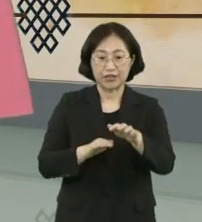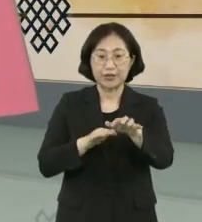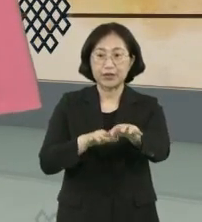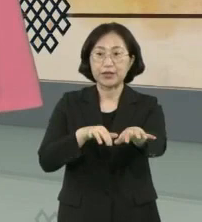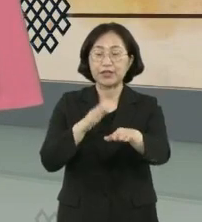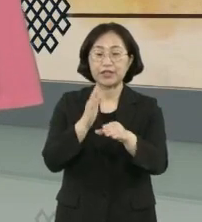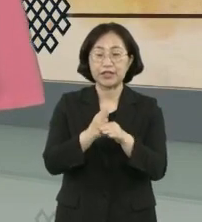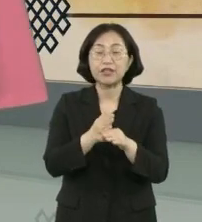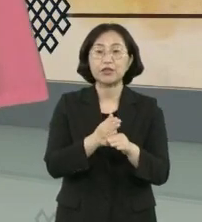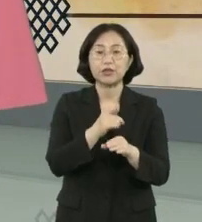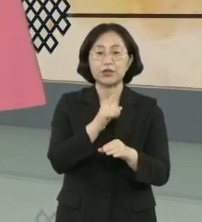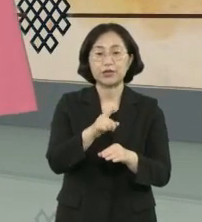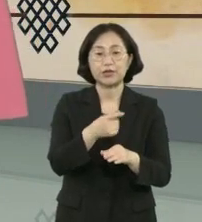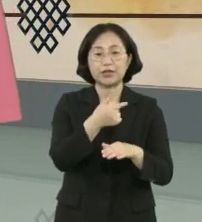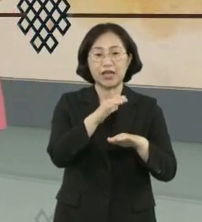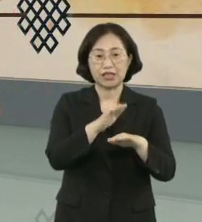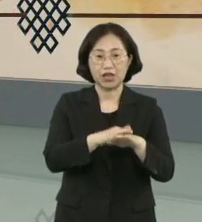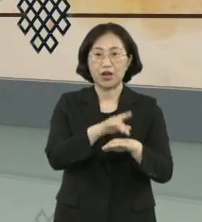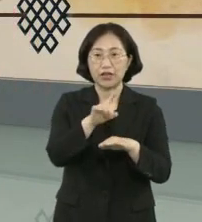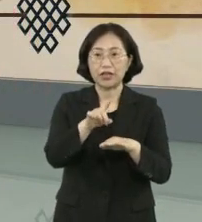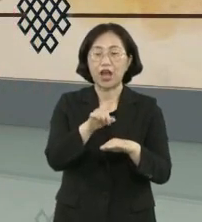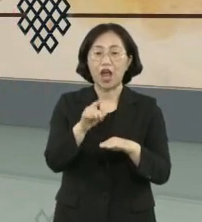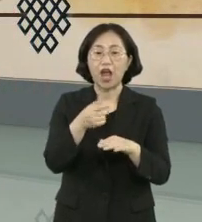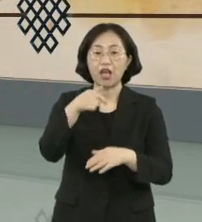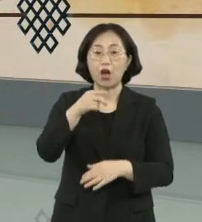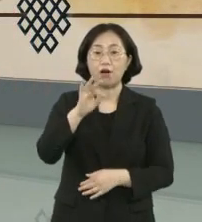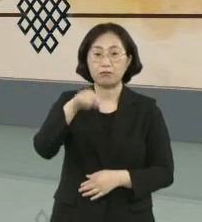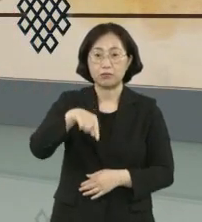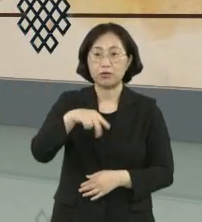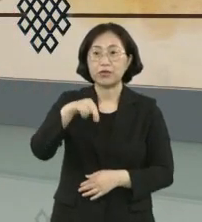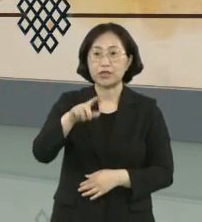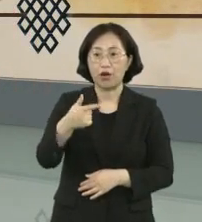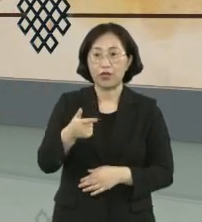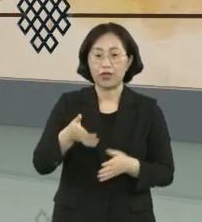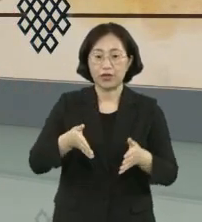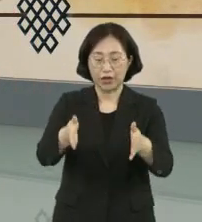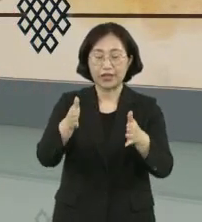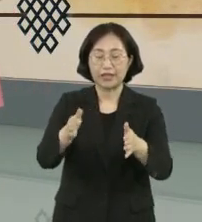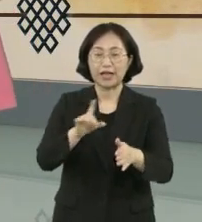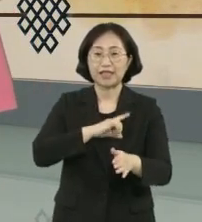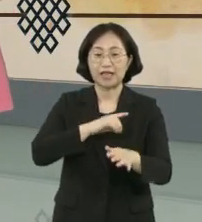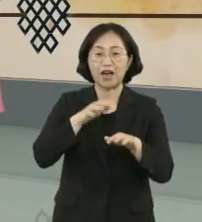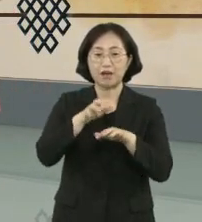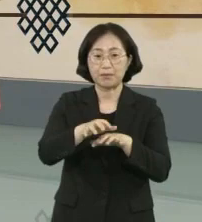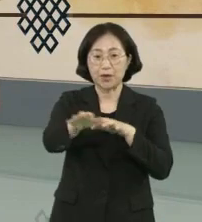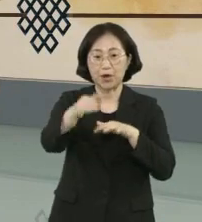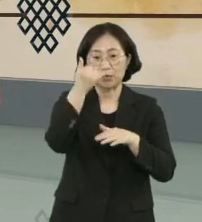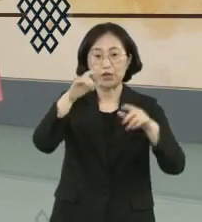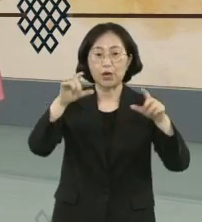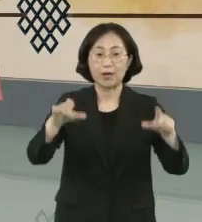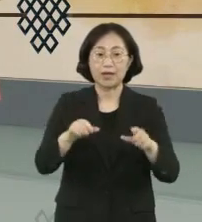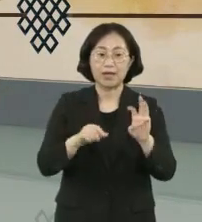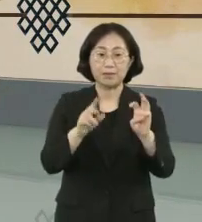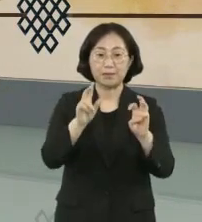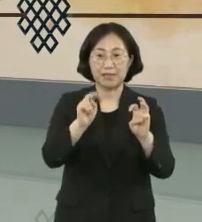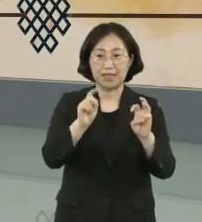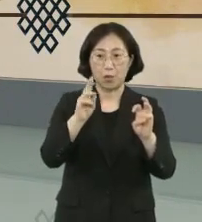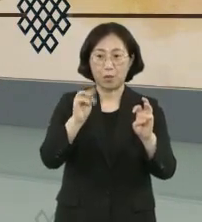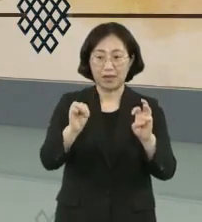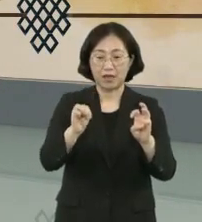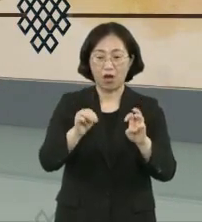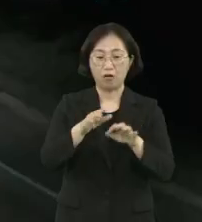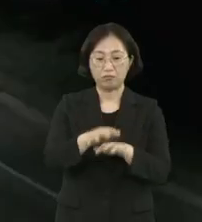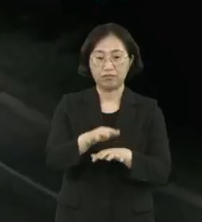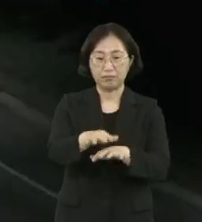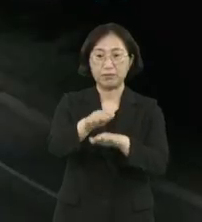특히 대전을 통과하는 경부선 상황이 가장 어렵습니다. 네, 신탄진을 포함해서 충청 지역에서만 30km 정도 막히고